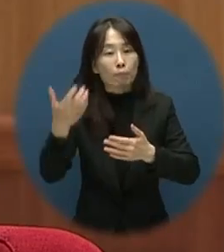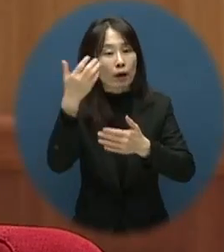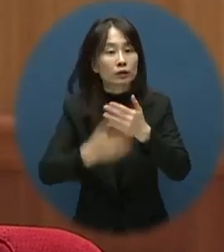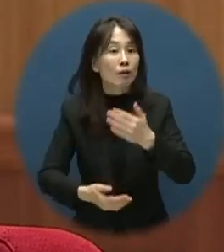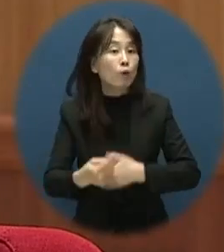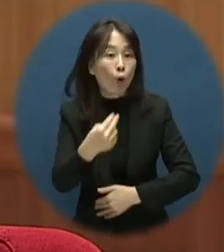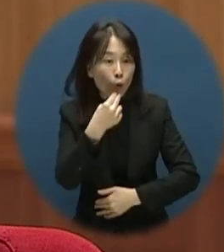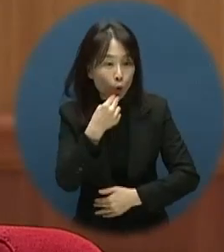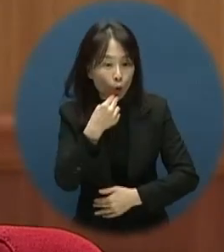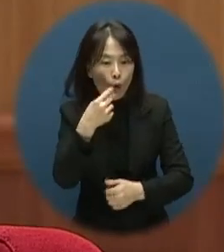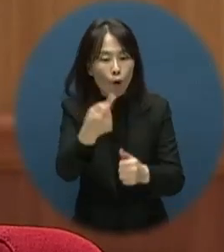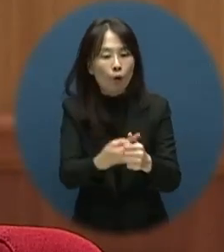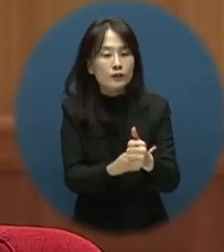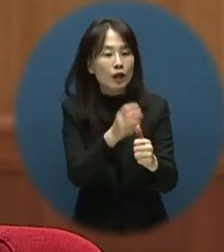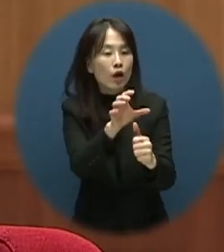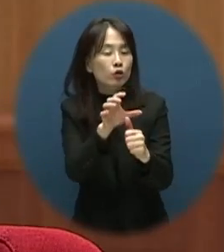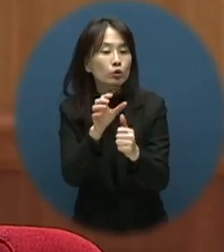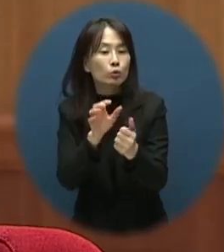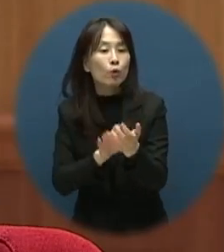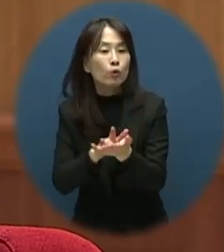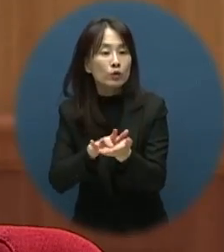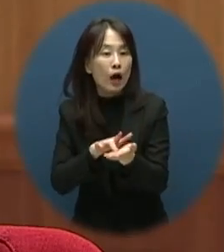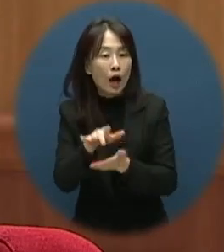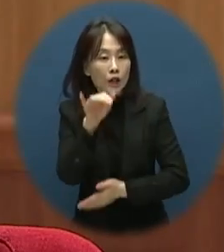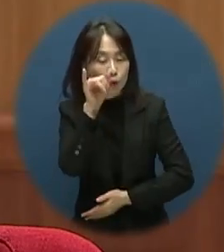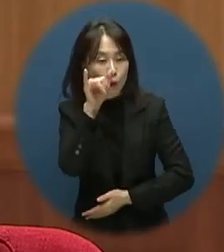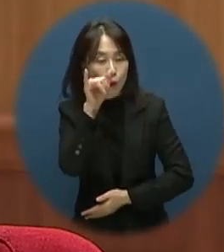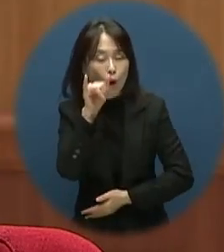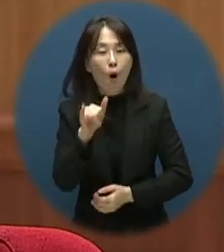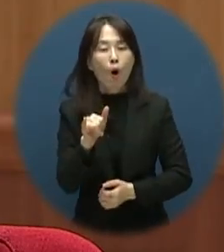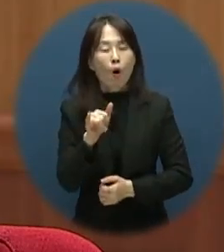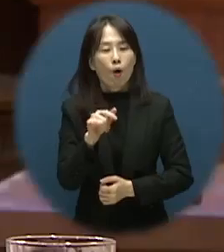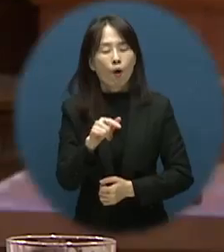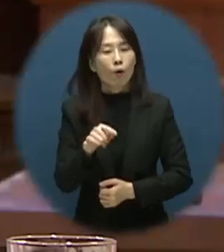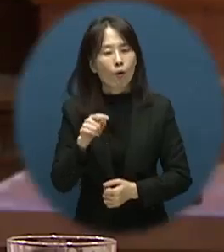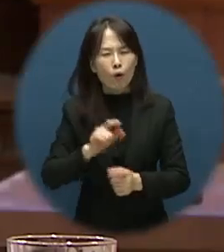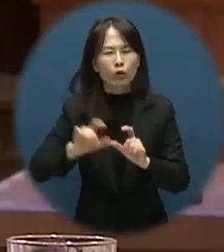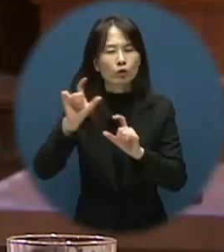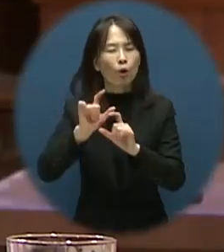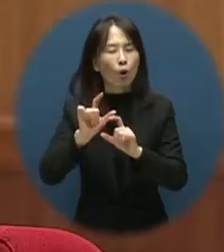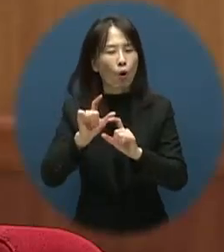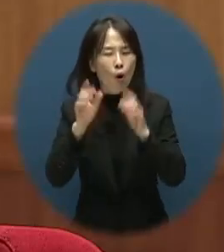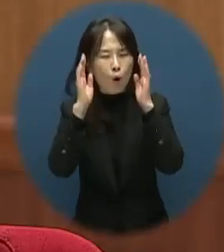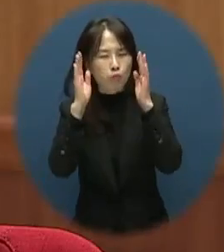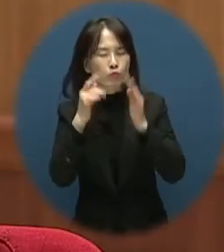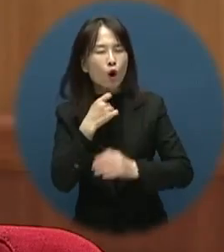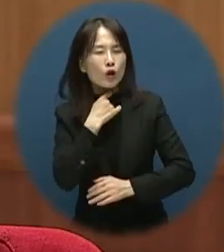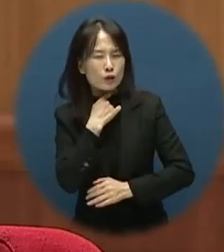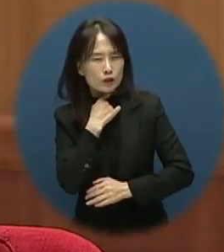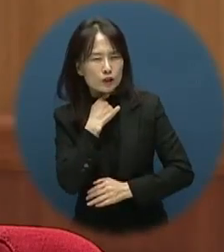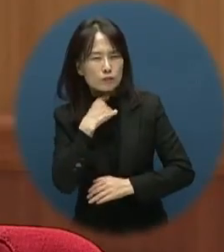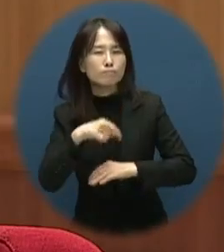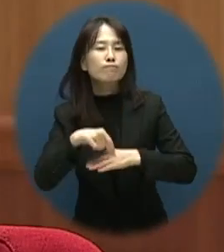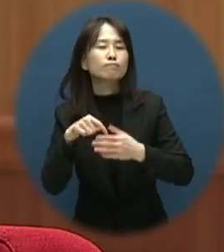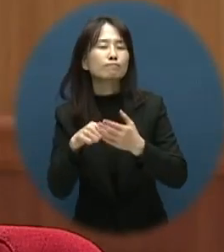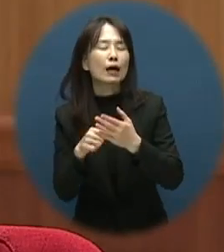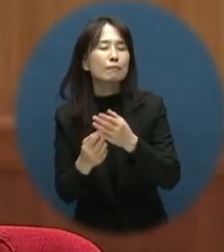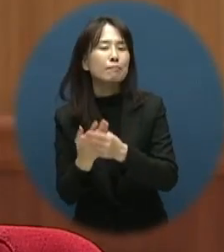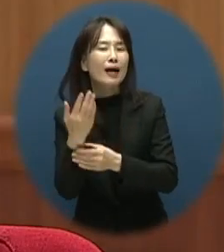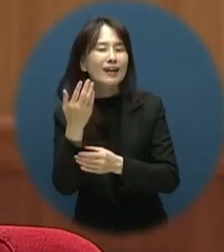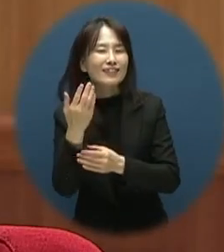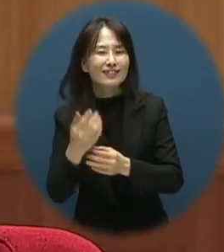약재 사용해서 약을 더 만들고, 이거 흥미스럽다. 이거는 내가 알고 싶다. 공부하고 싶다. 네, 그래서 알아봤더니